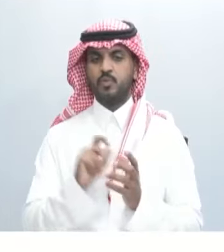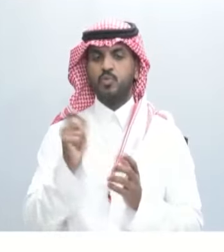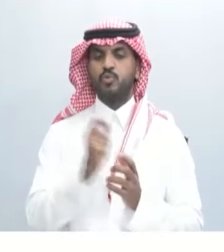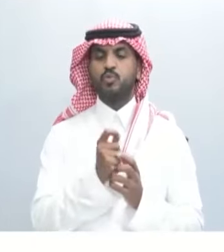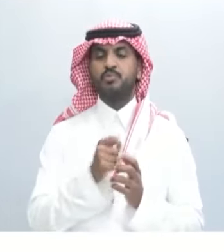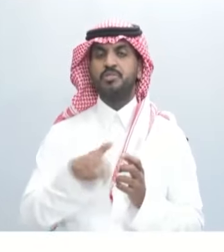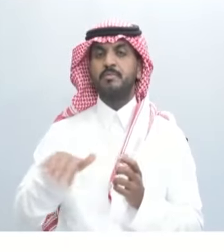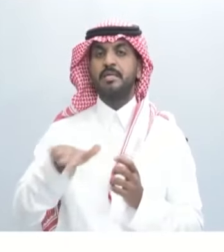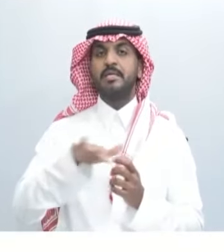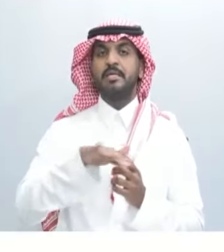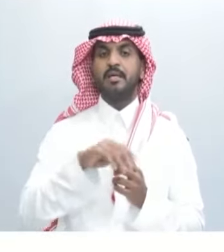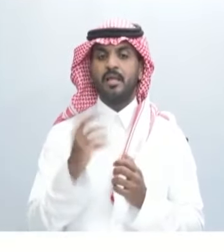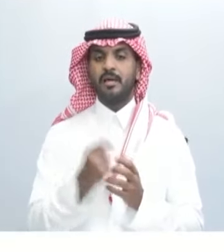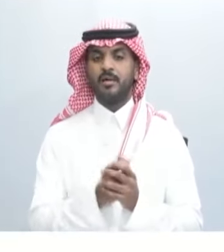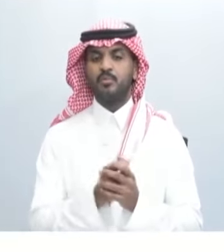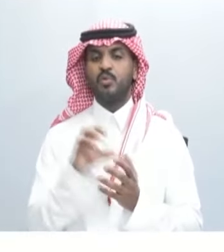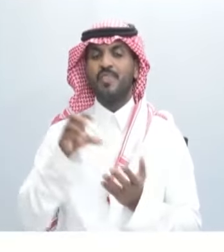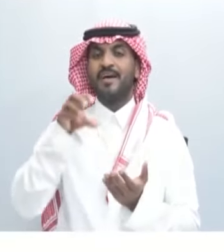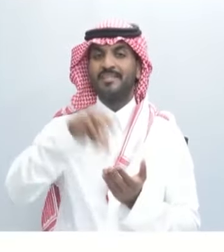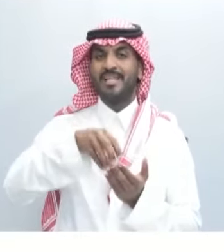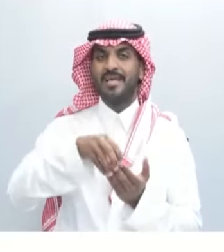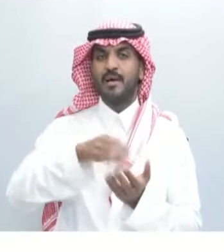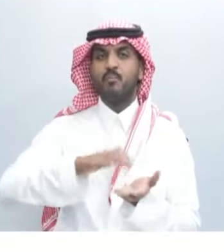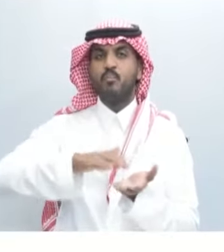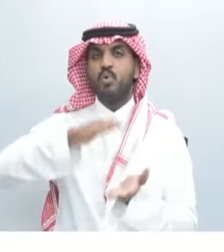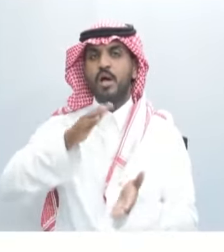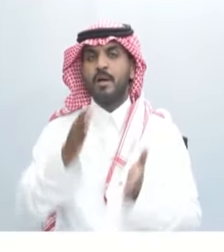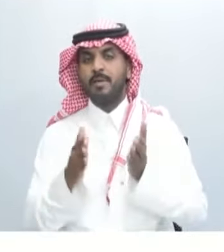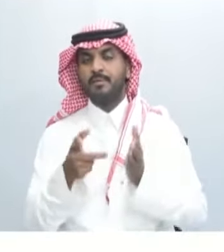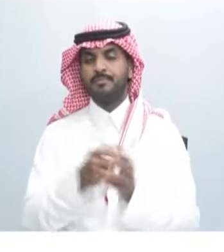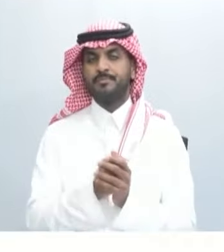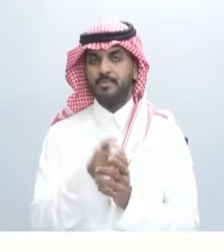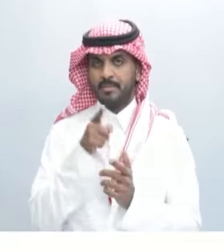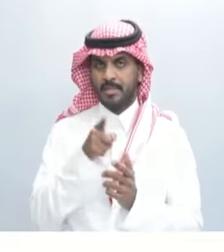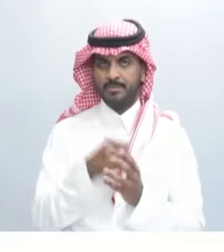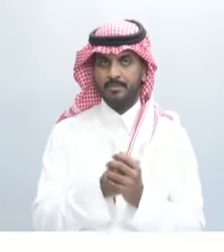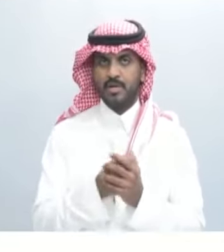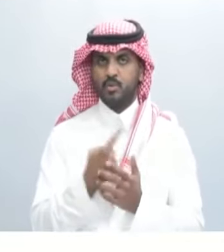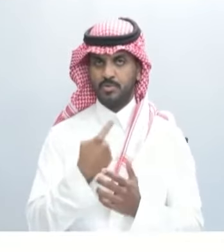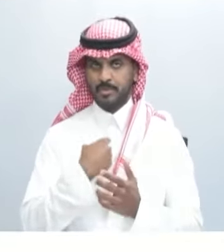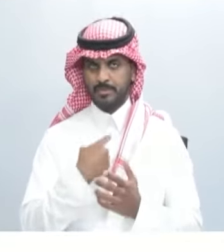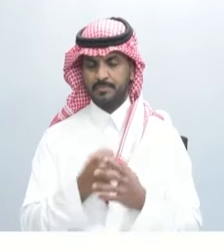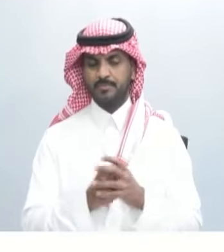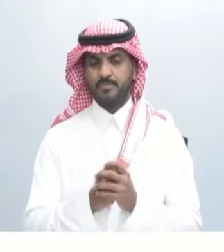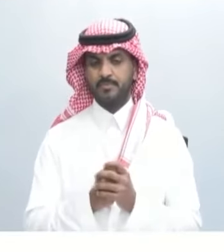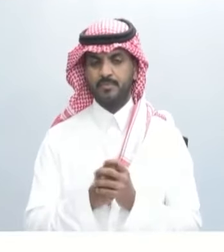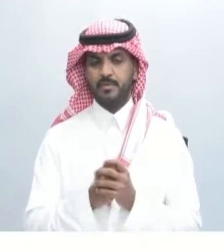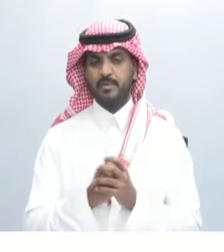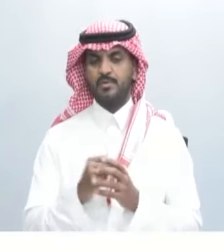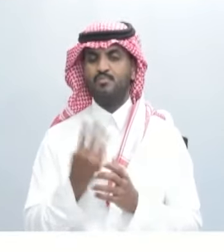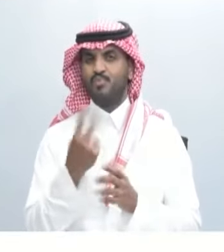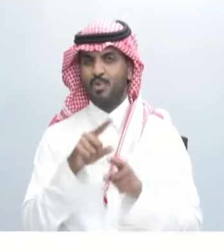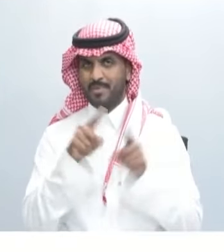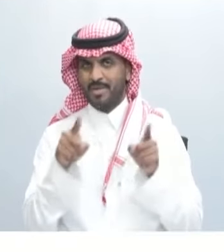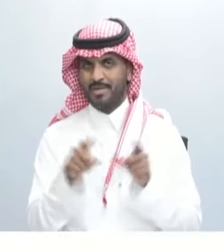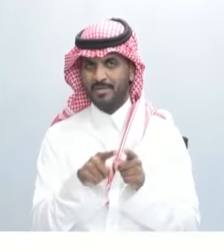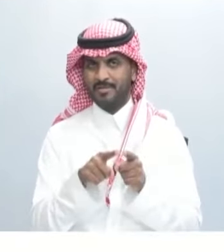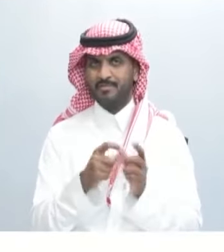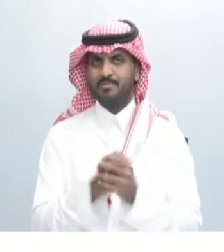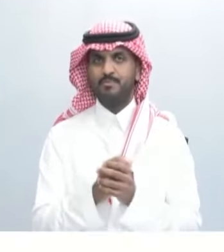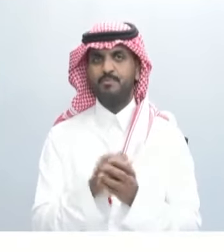جميع الاعداد التي وضعت عليها مكعبين بالنسبه لك وبالنسبه لي هنا وضعت مربعين بلونين